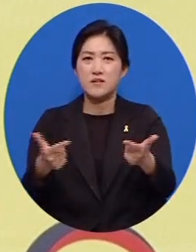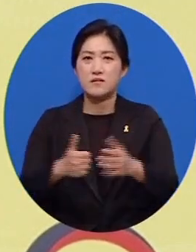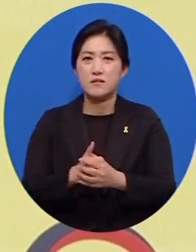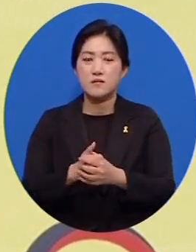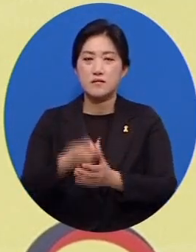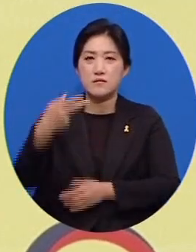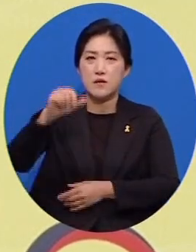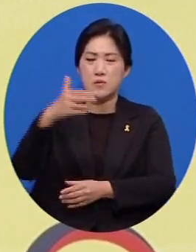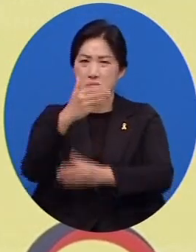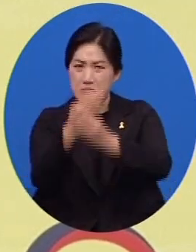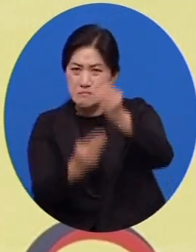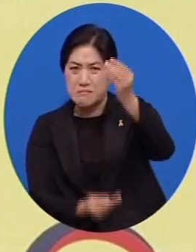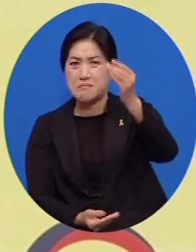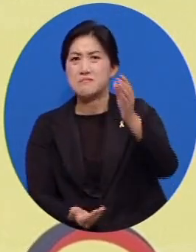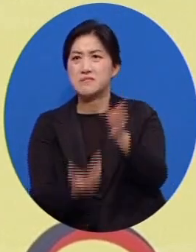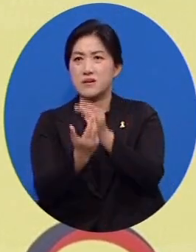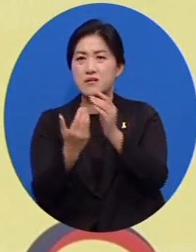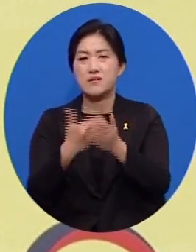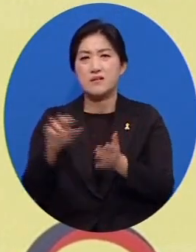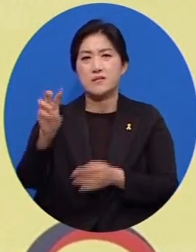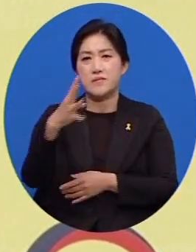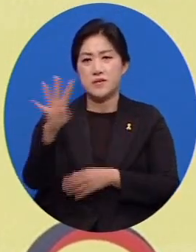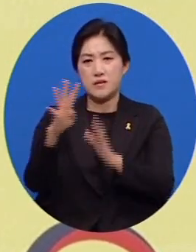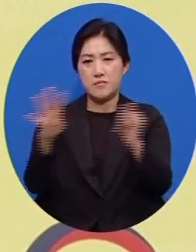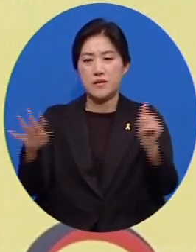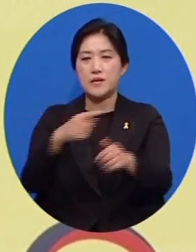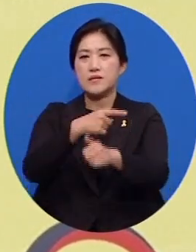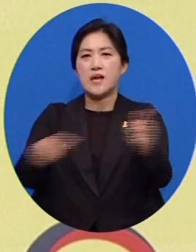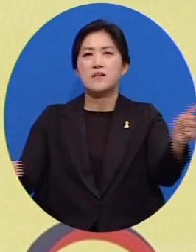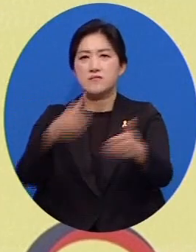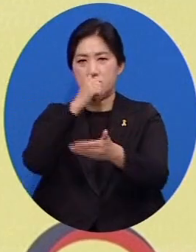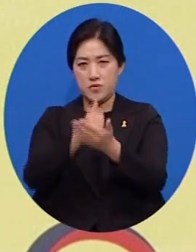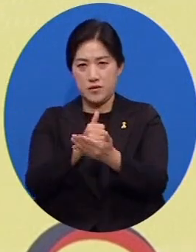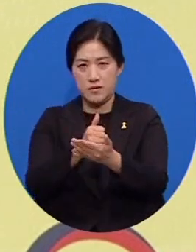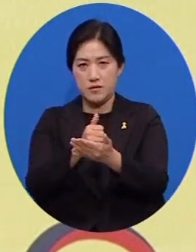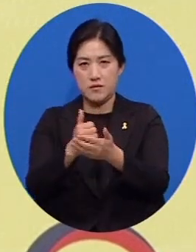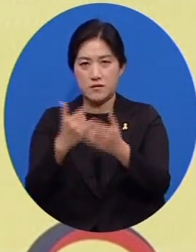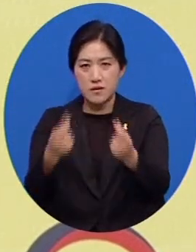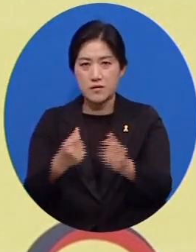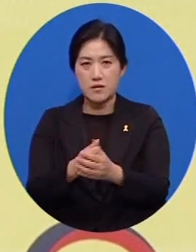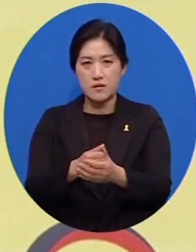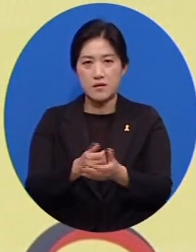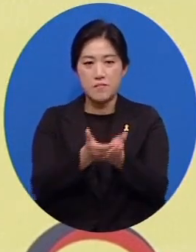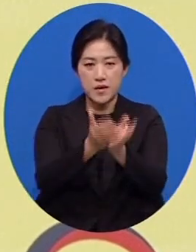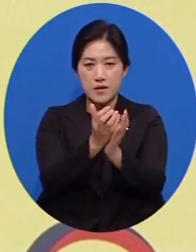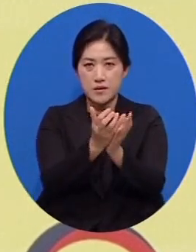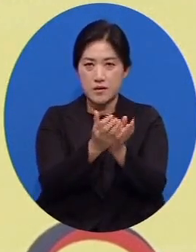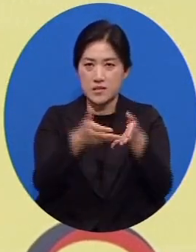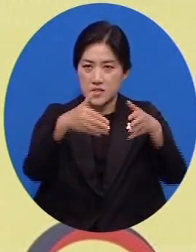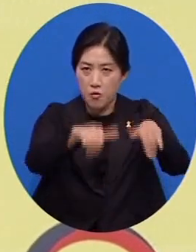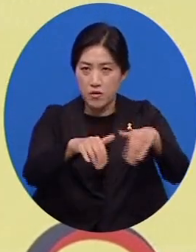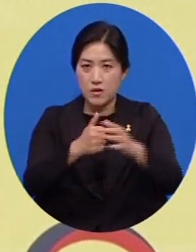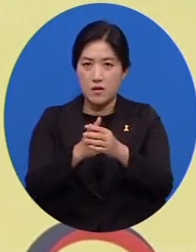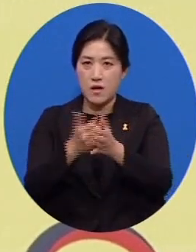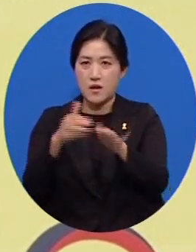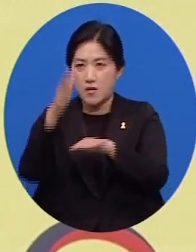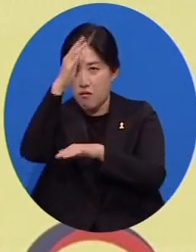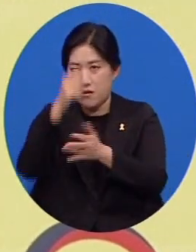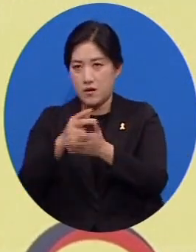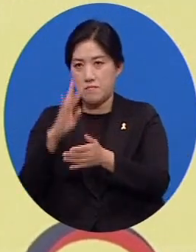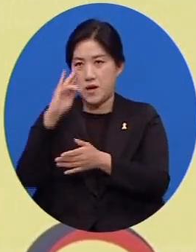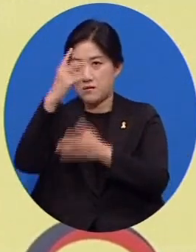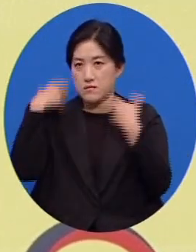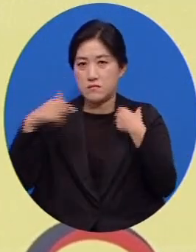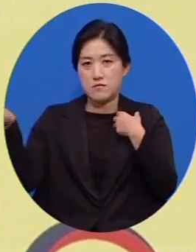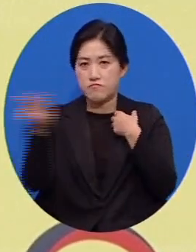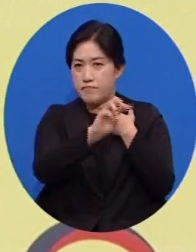세월호 참사는 304분에 대한 살인 범죄입니다. 선원과 해경과 박근혜 정부가,